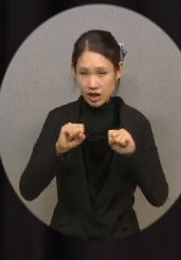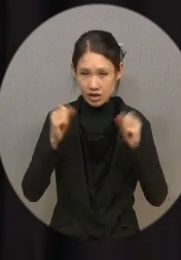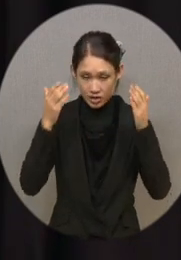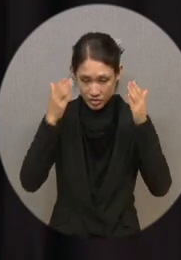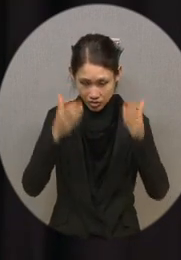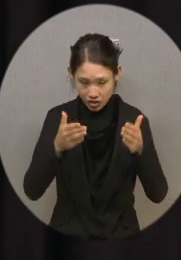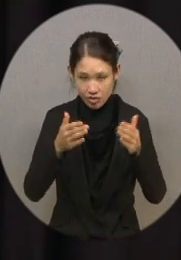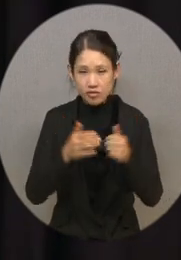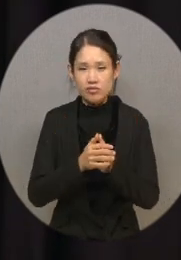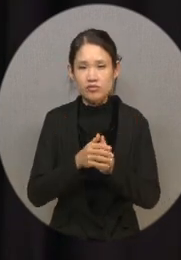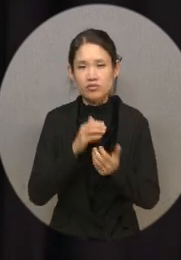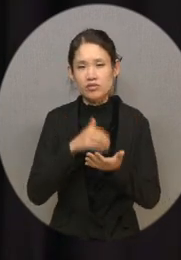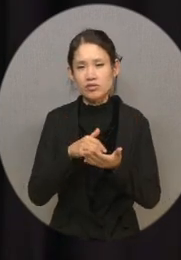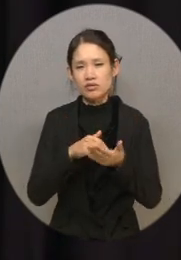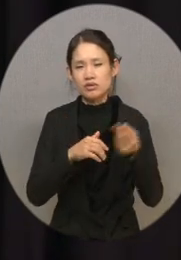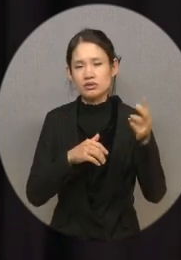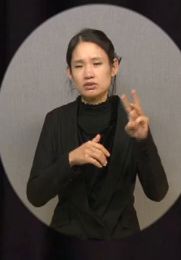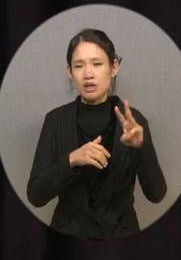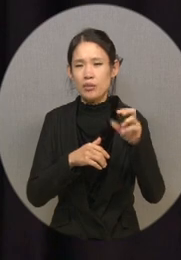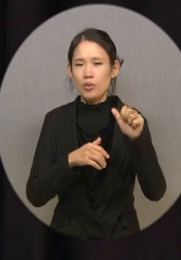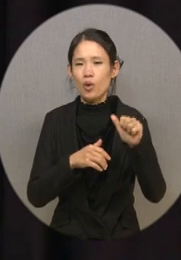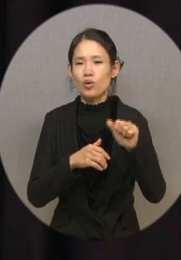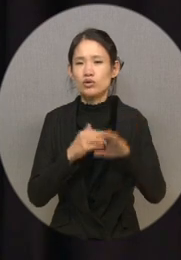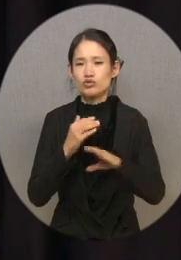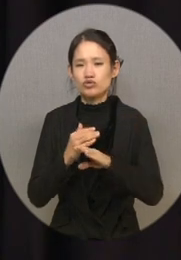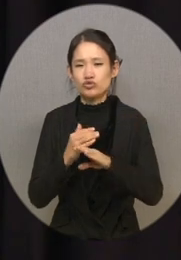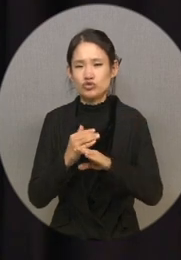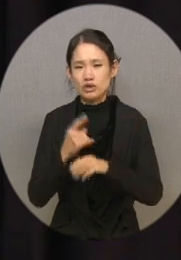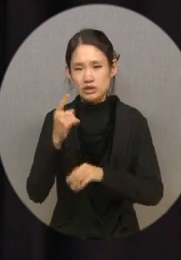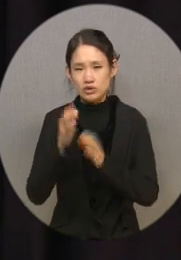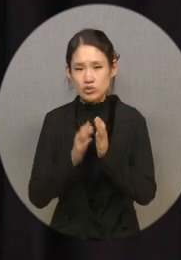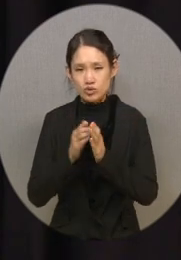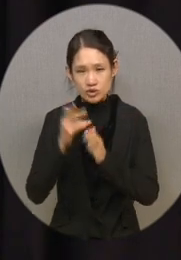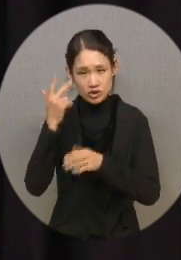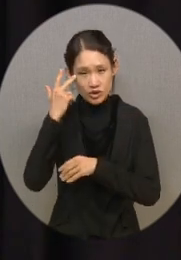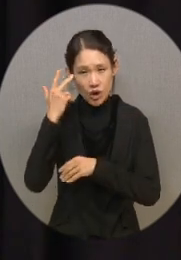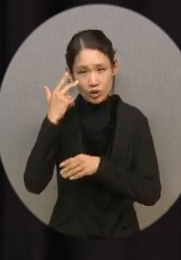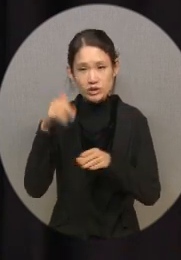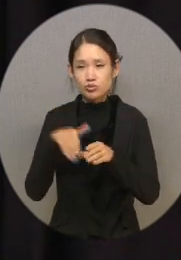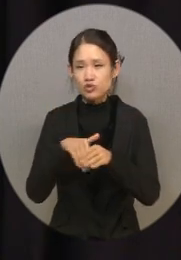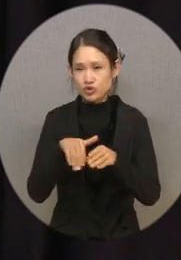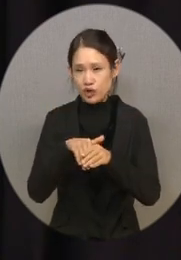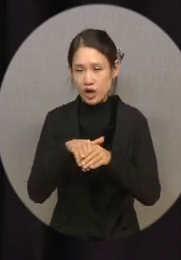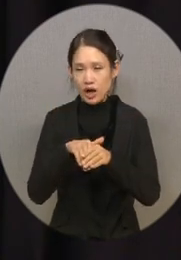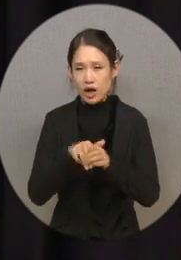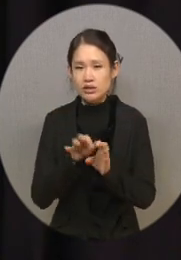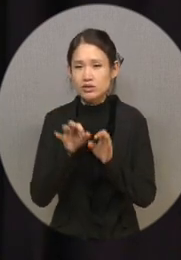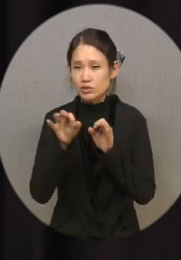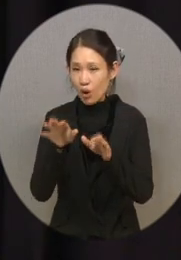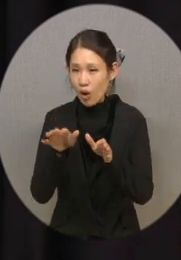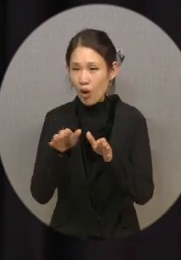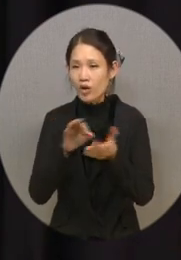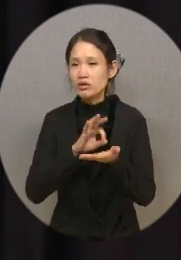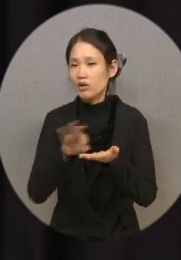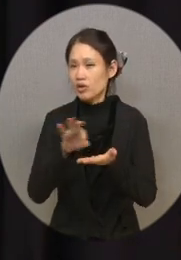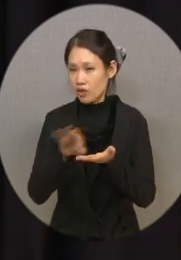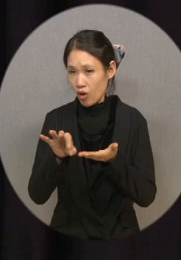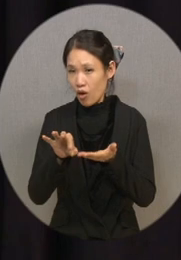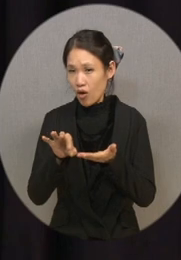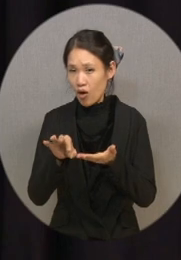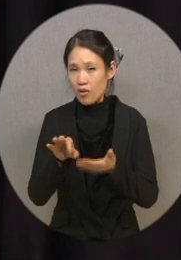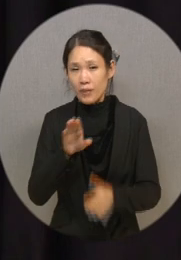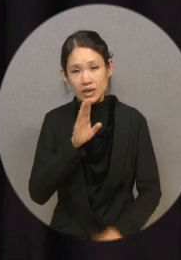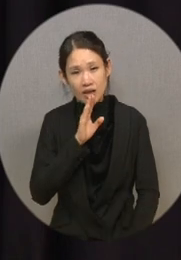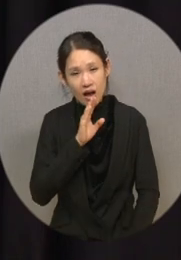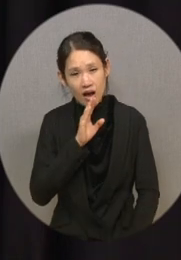줘서 그게 이제 350조 중에 1조라도 정신 문화에 썼다면 과연 지금 같은